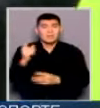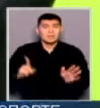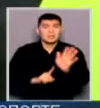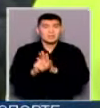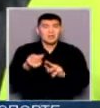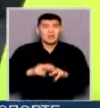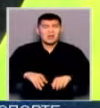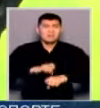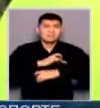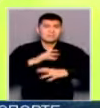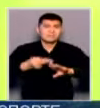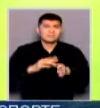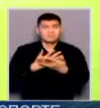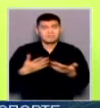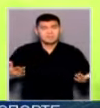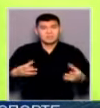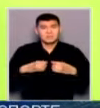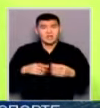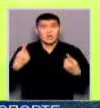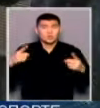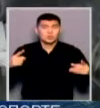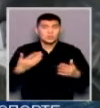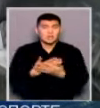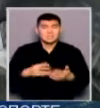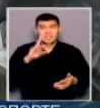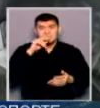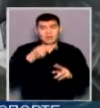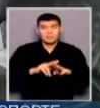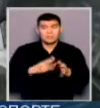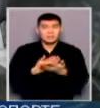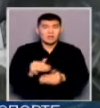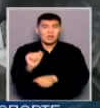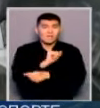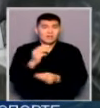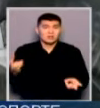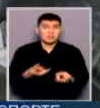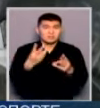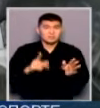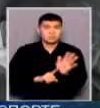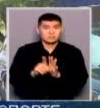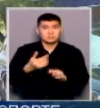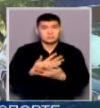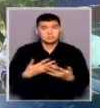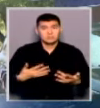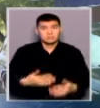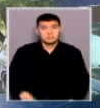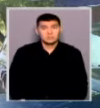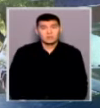из-за короткого замыкания электропроводки, а в других из-за неисправности установок автоматического запуска двигателей.